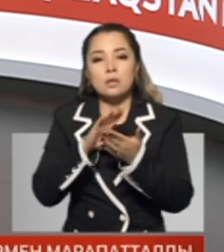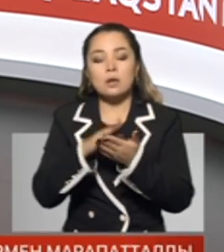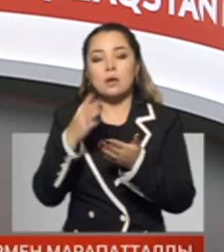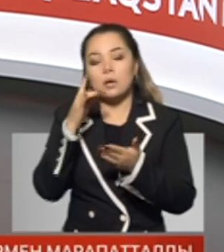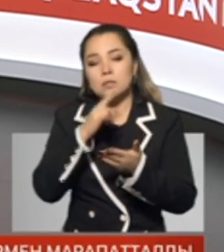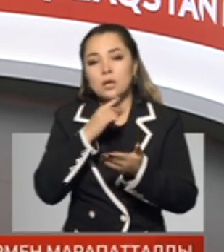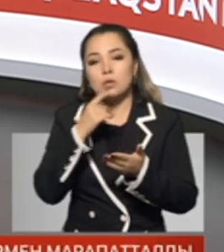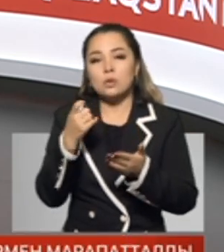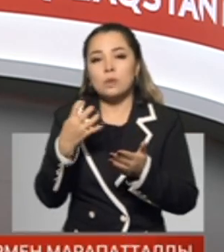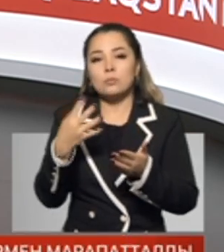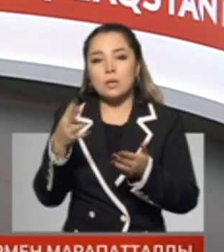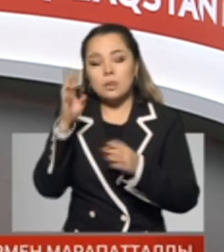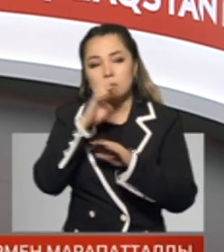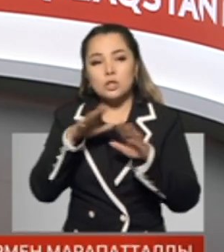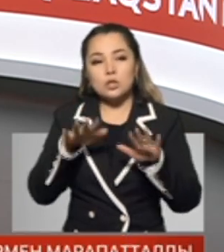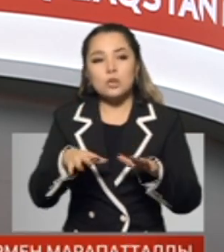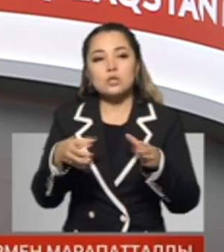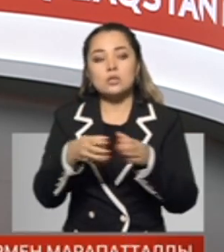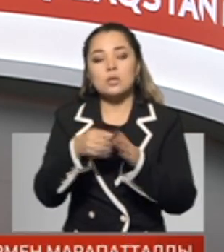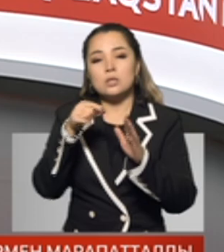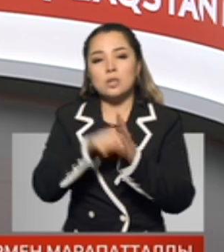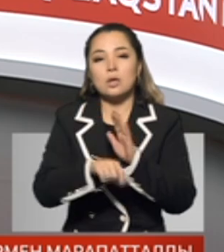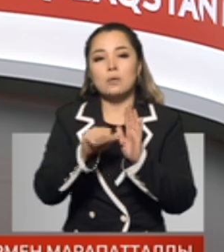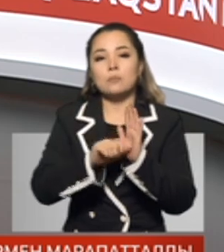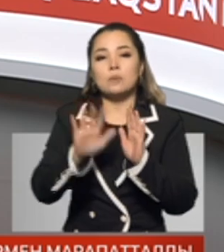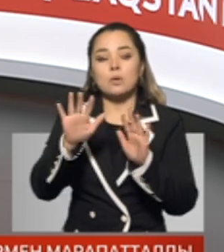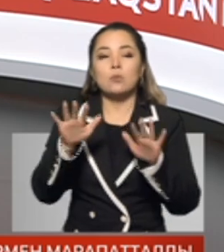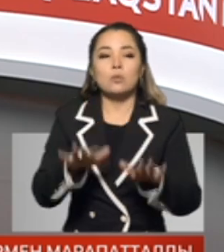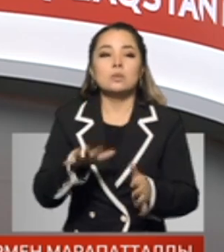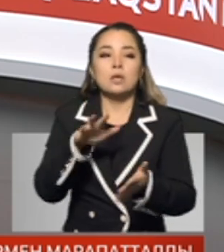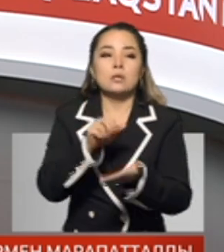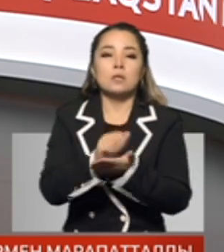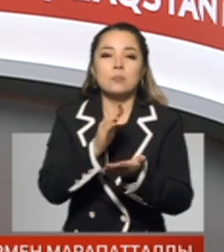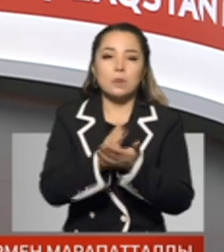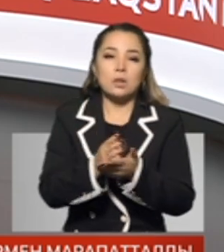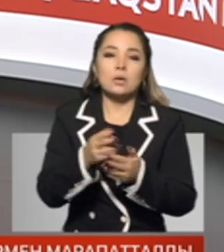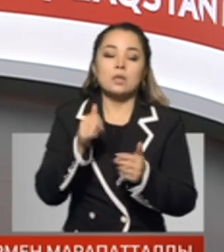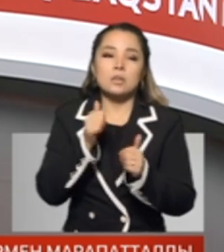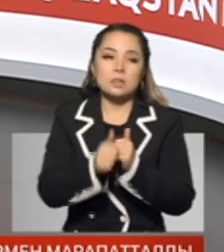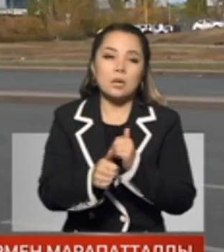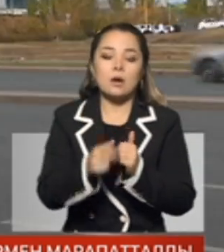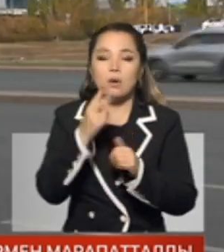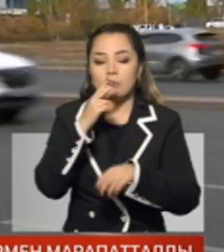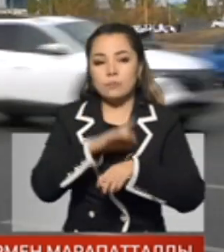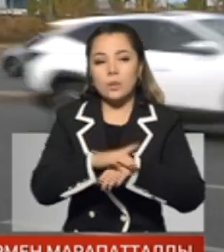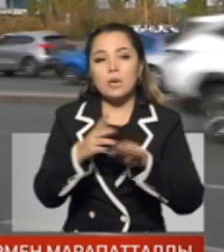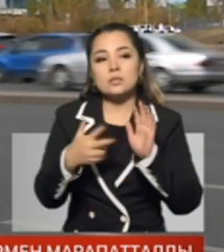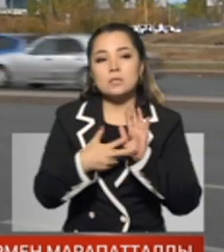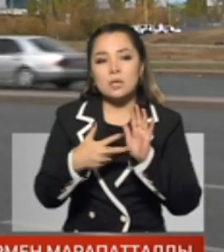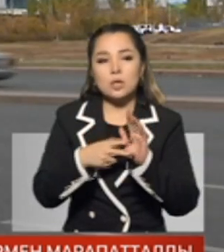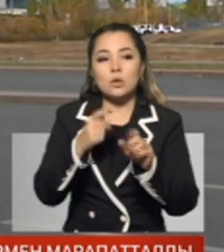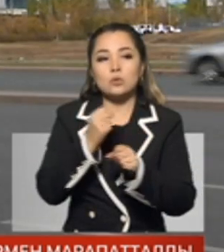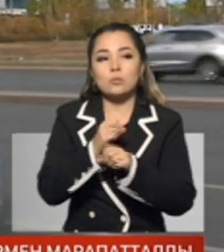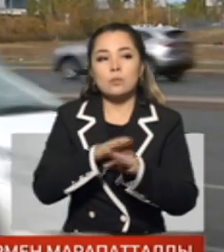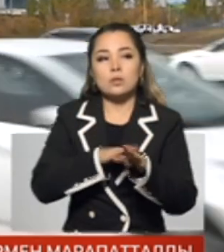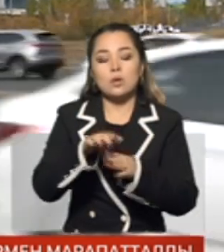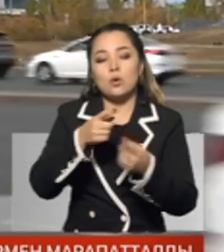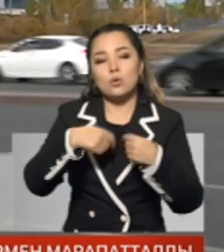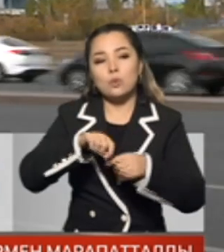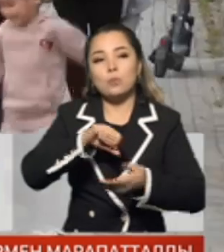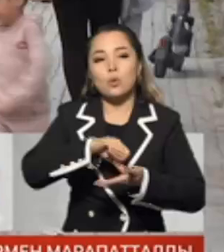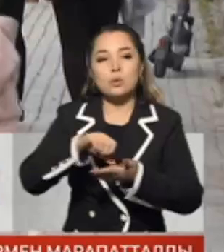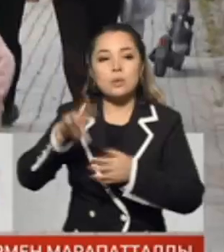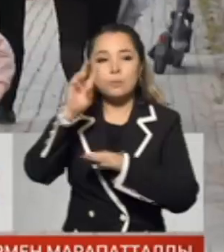Қазақстан 145 елдің ішінде 65-ші орынды иеленді. Рейтинг 8 факторға сүйене жасалған дейді ұйым өкілдері.